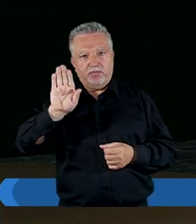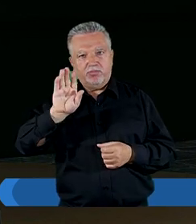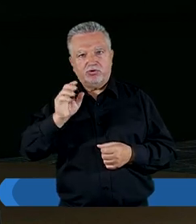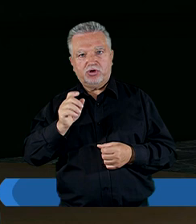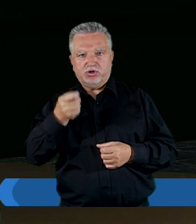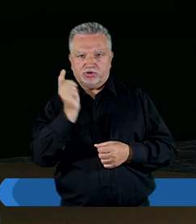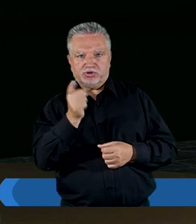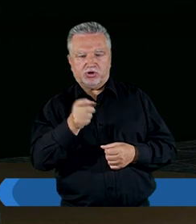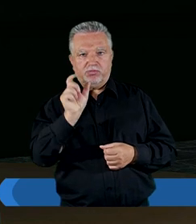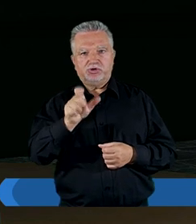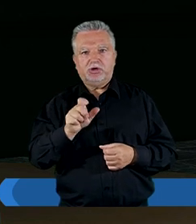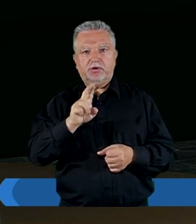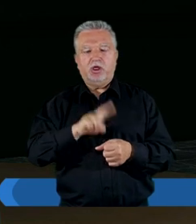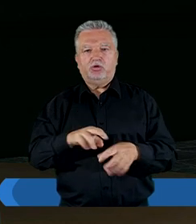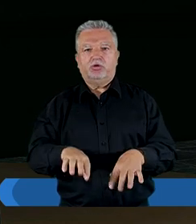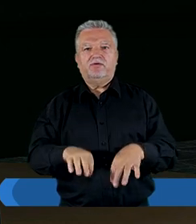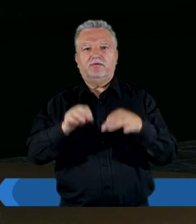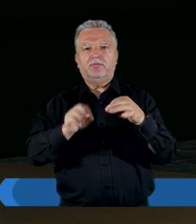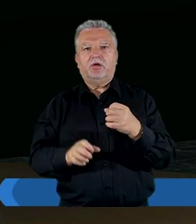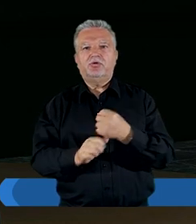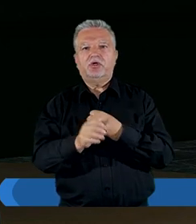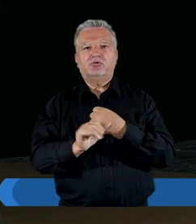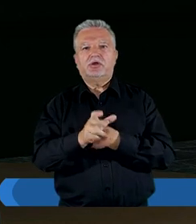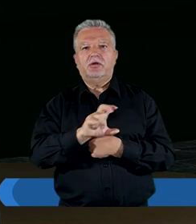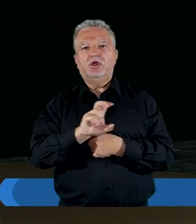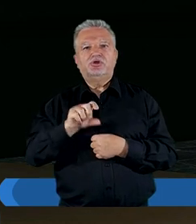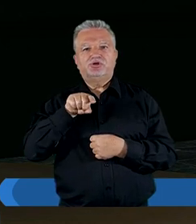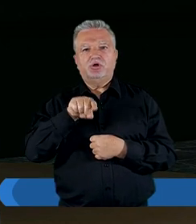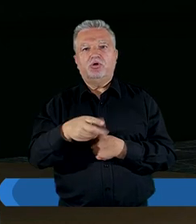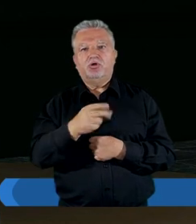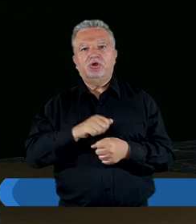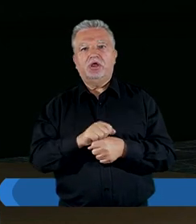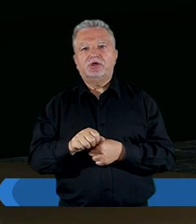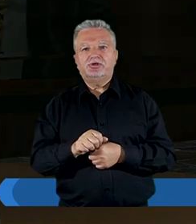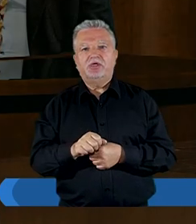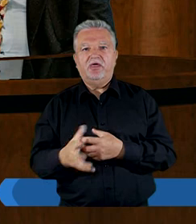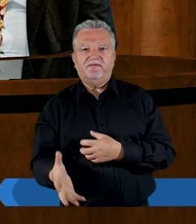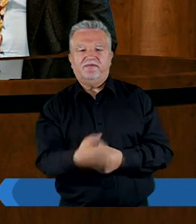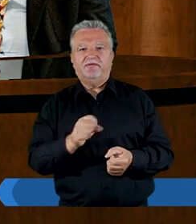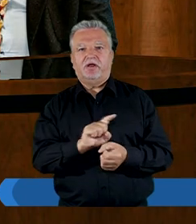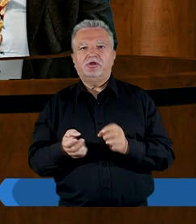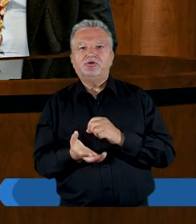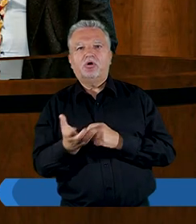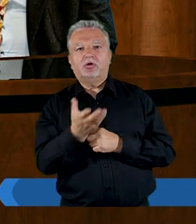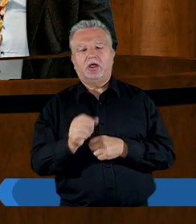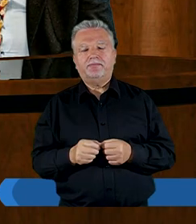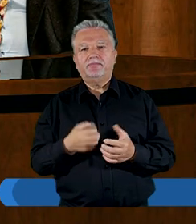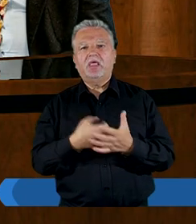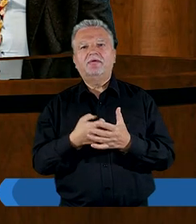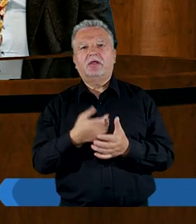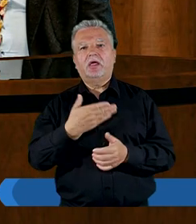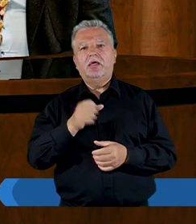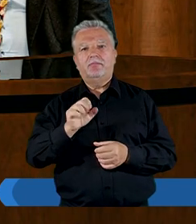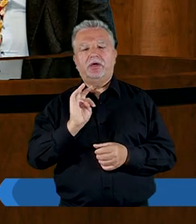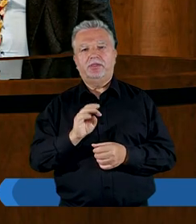niech cię zgromi Pan, który obrał Jeruzalem. Czyż nie jest ono głownią wyrwaną z ognia? Ewangelia Mateusza, 4